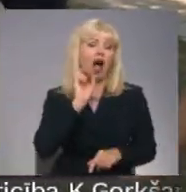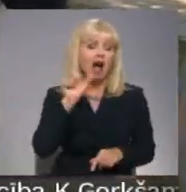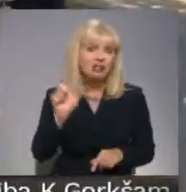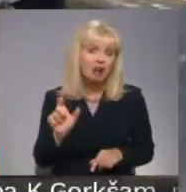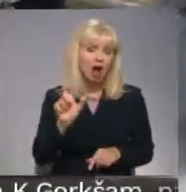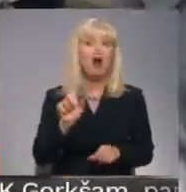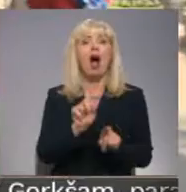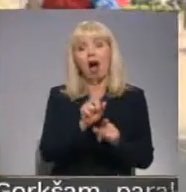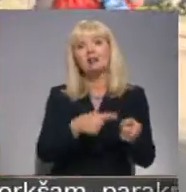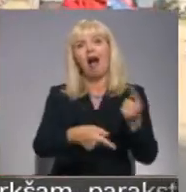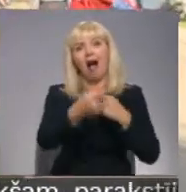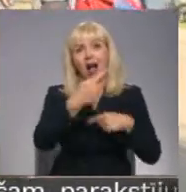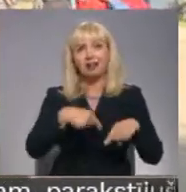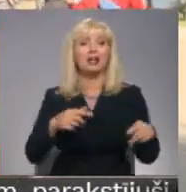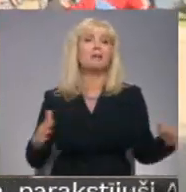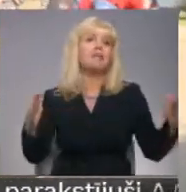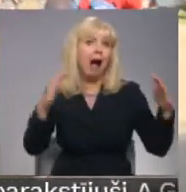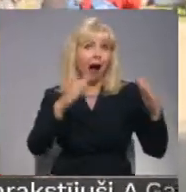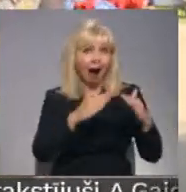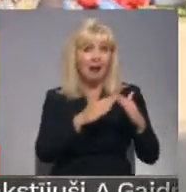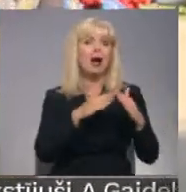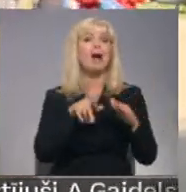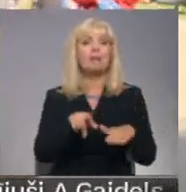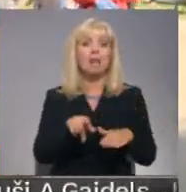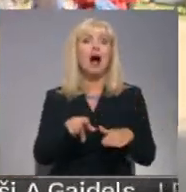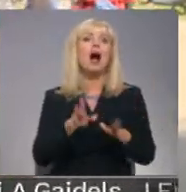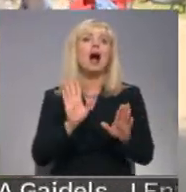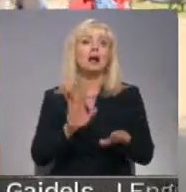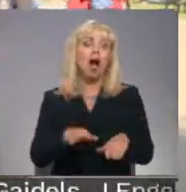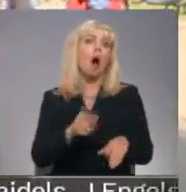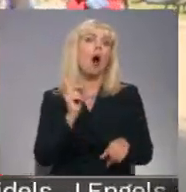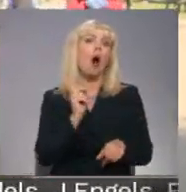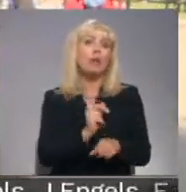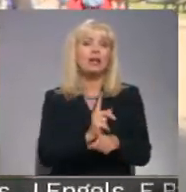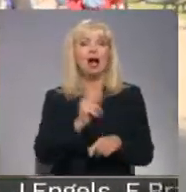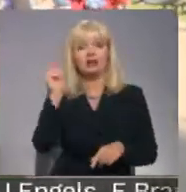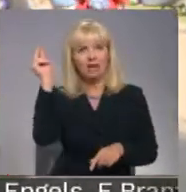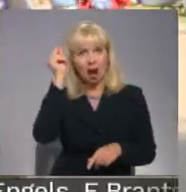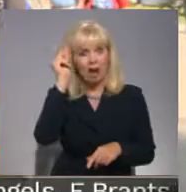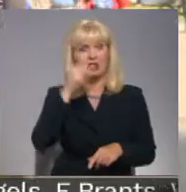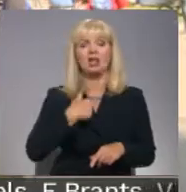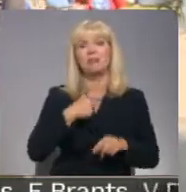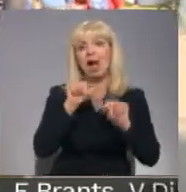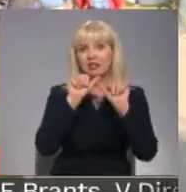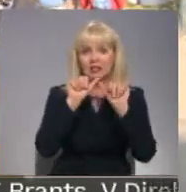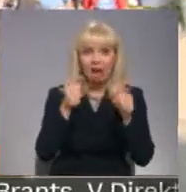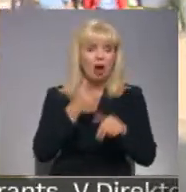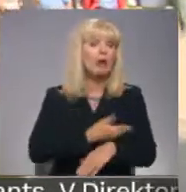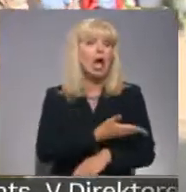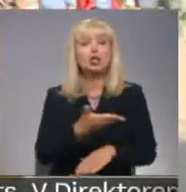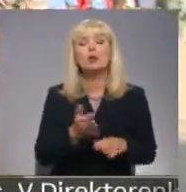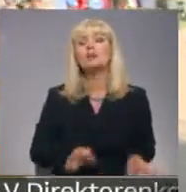arī atgriezāmies mājā, nu, teica, ka obligāti jāmācās. Mēs nevaram jums